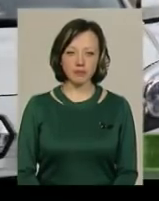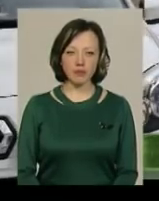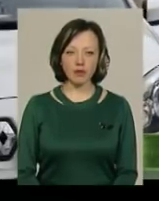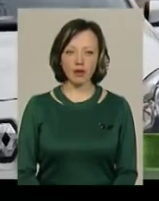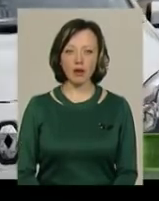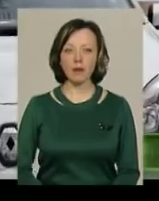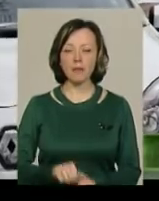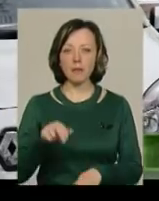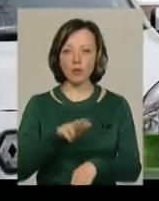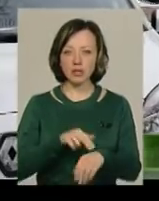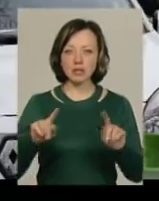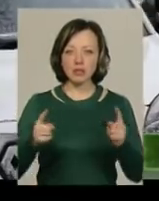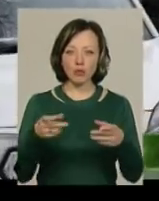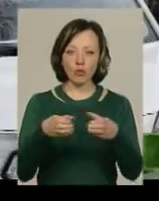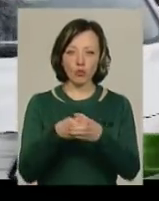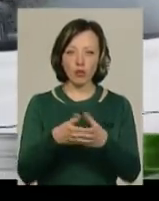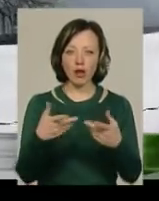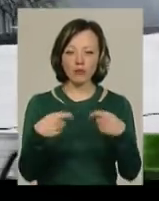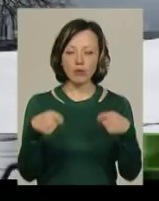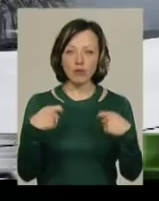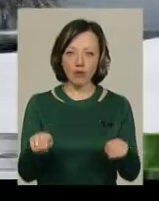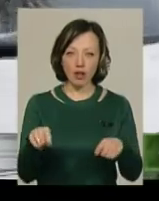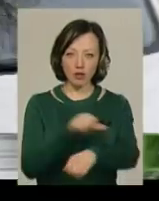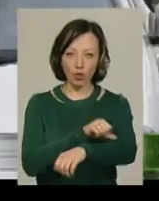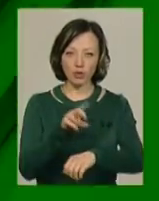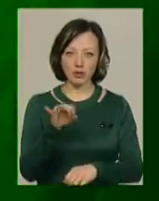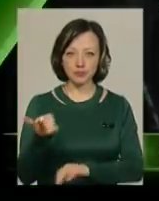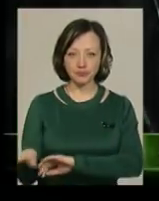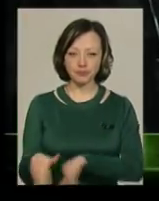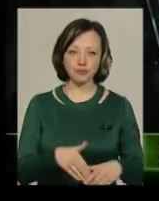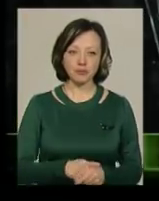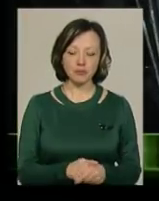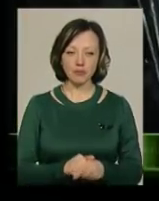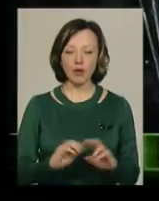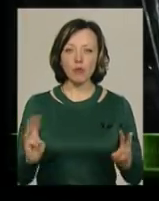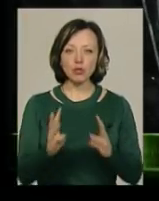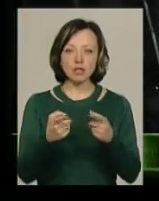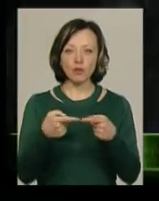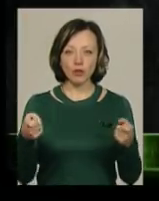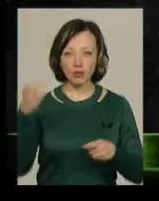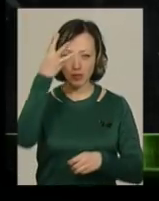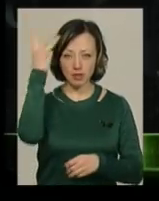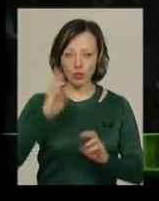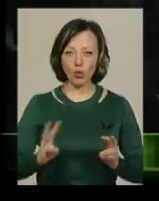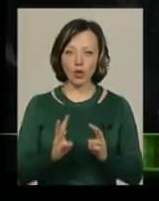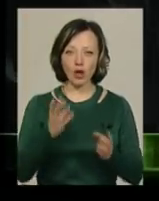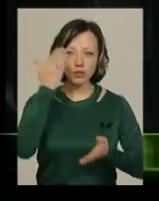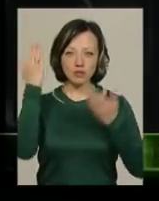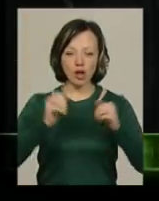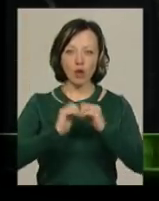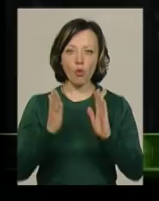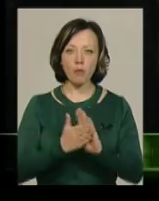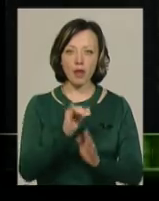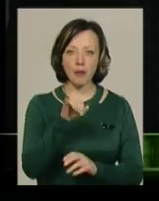Правоохоронці Хмельниччини затримали групу осіб, які збували амфетамін. Пожежа в готелі. В обласному центрі горів розважальний